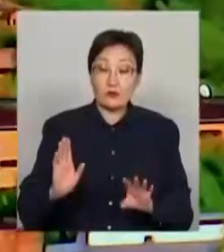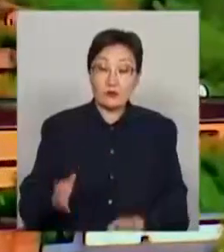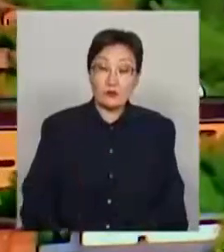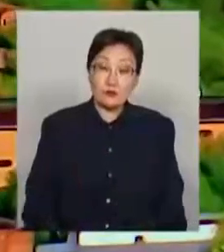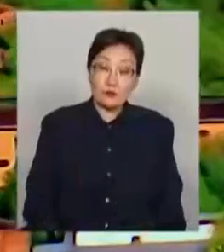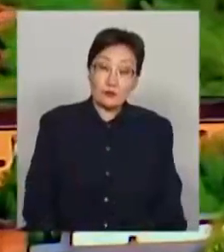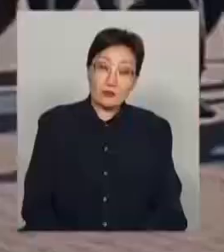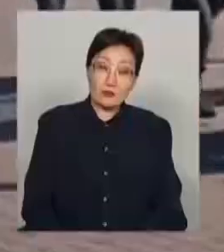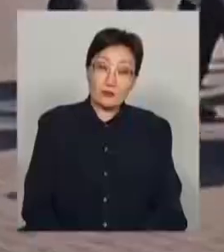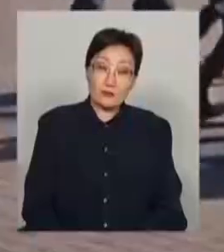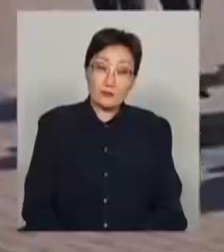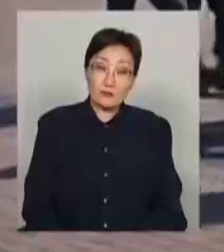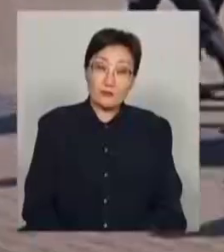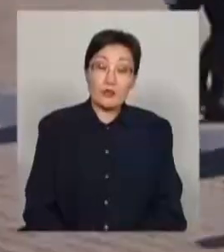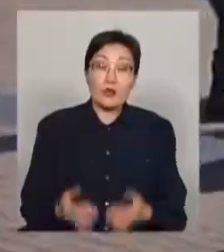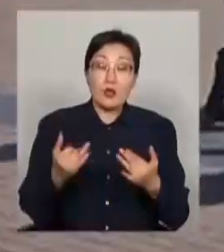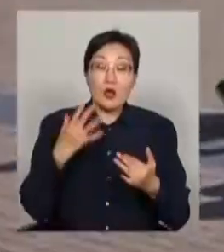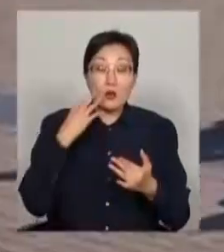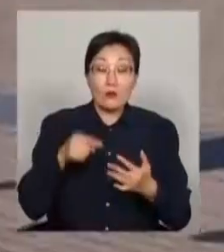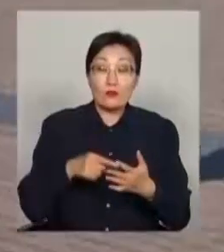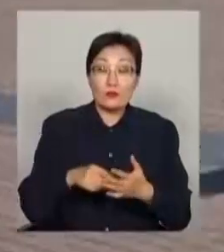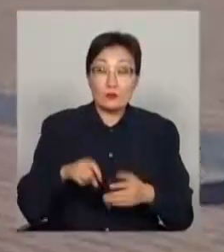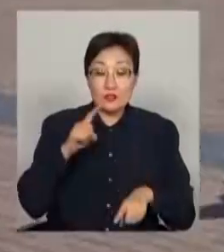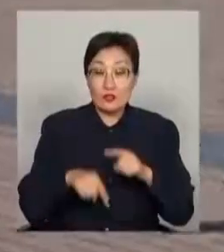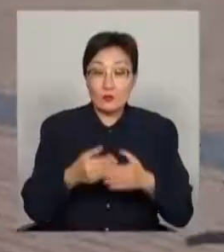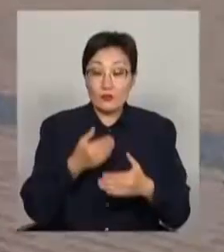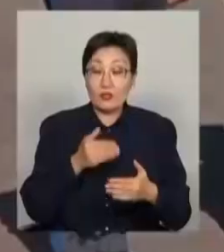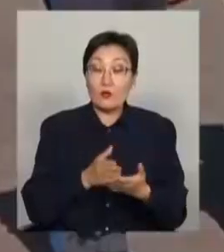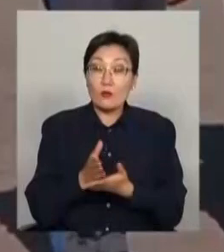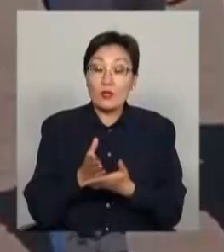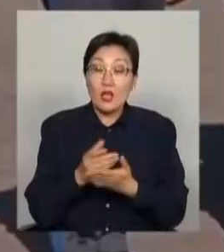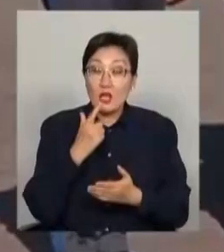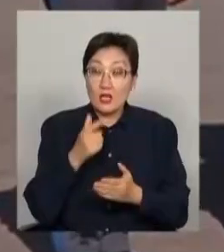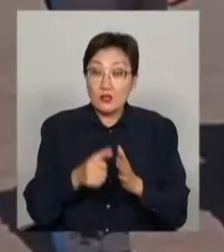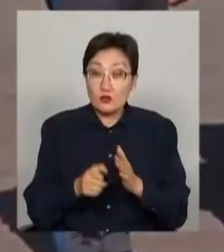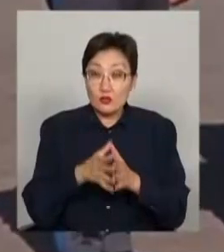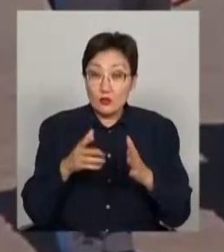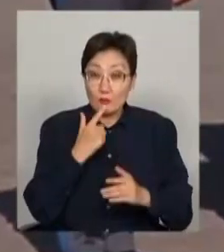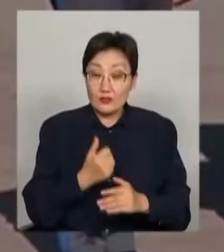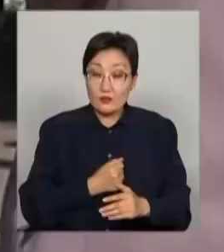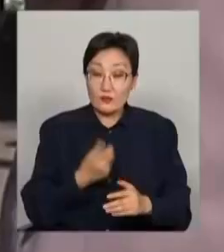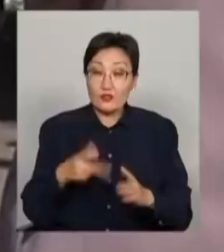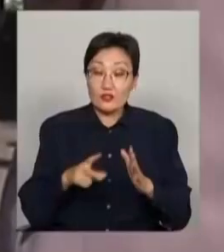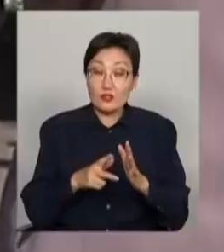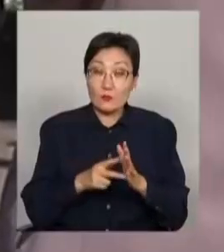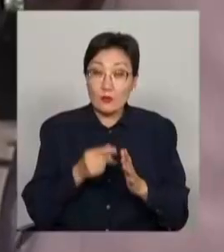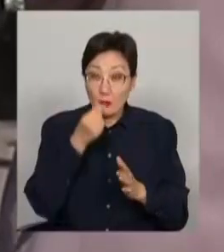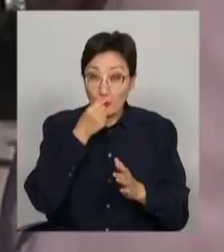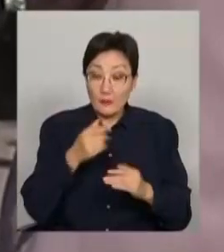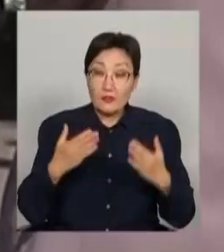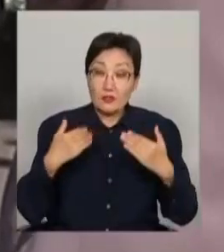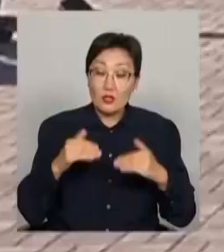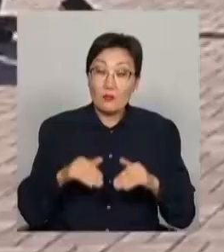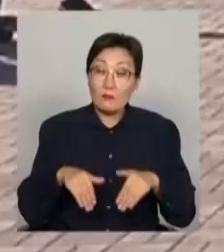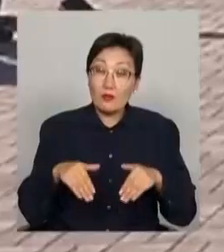жалғастырады. Бүгін Алматыда отан алдындағы борышын өтеп жатқан 600-ден астам сарбаз 28-ші Панфиловшылар саябағын